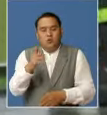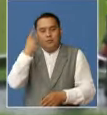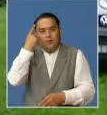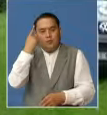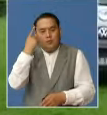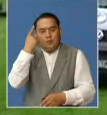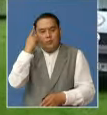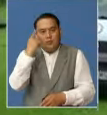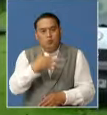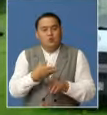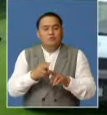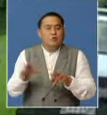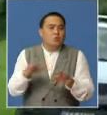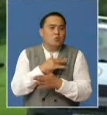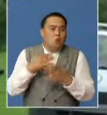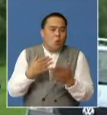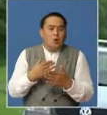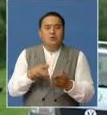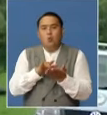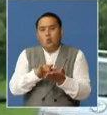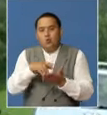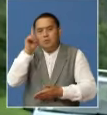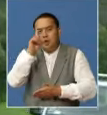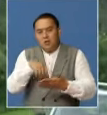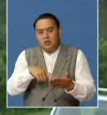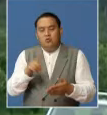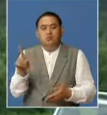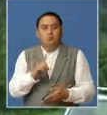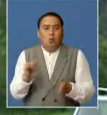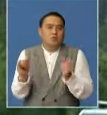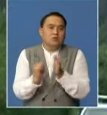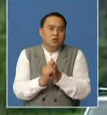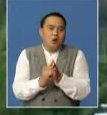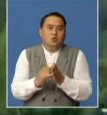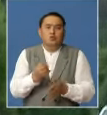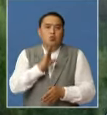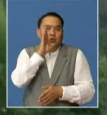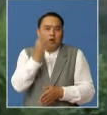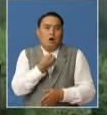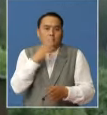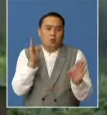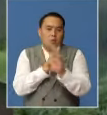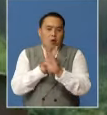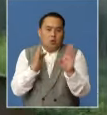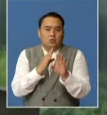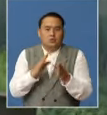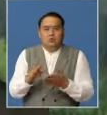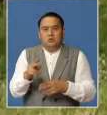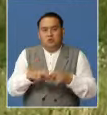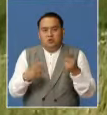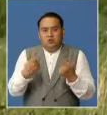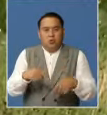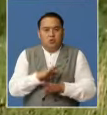районе оказалось достаточно много туристов, которые понадеялись на то, что установившаяся с утра хорошая погода не испортится.